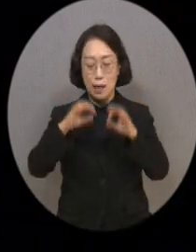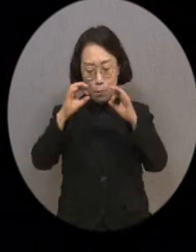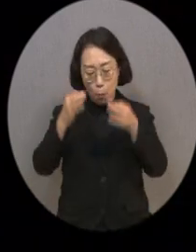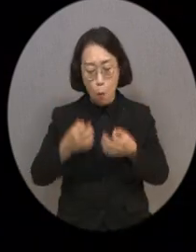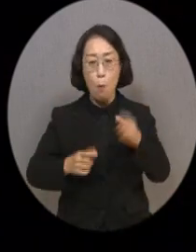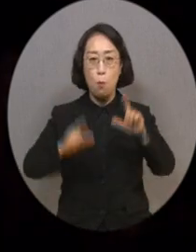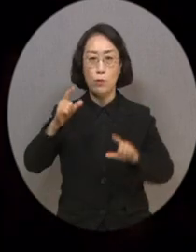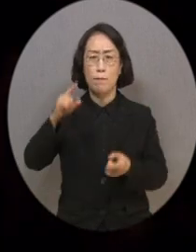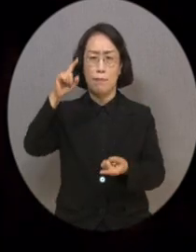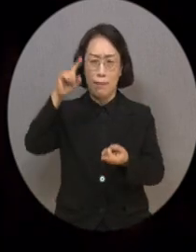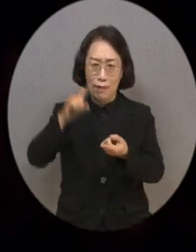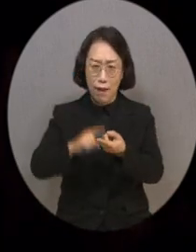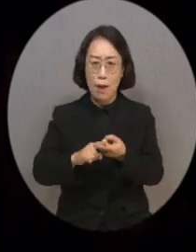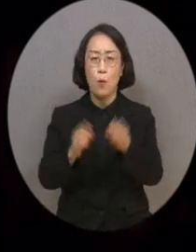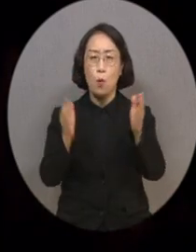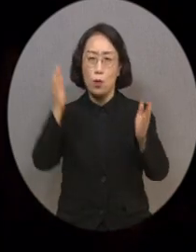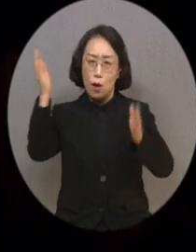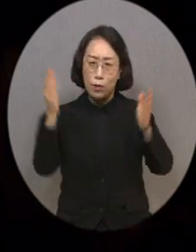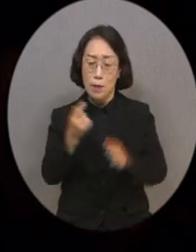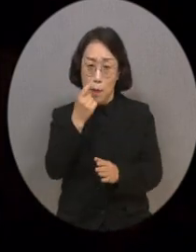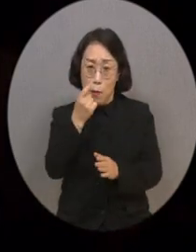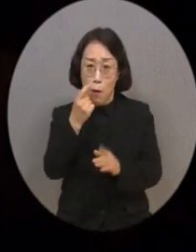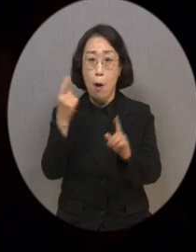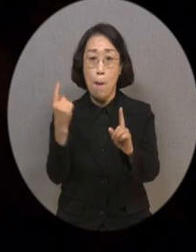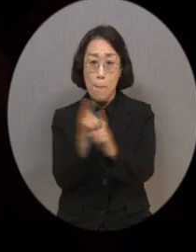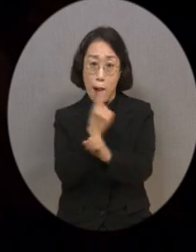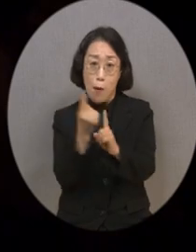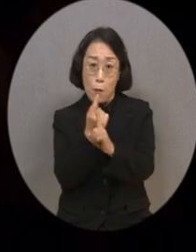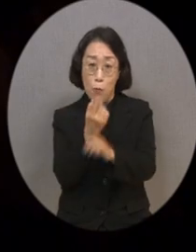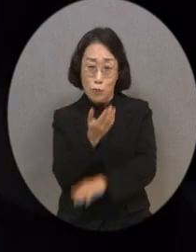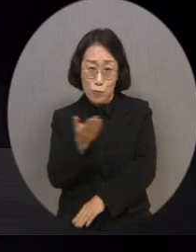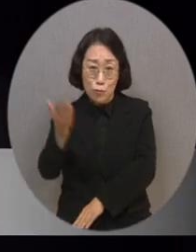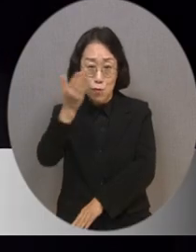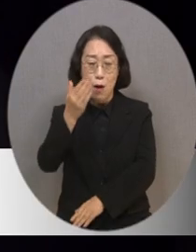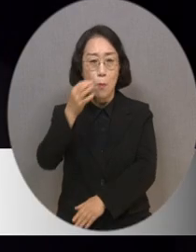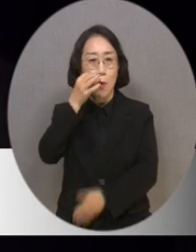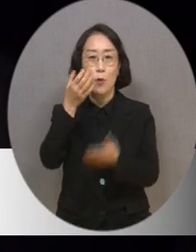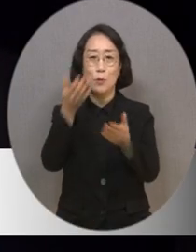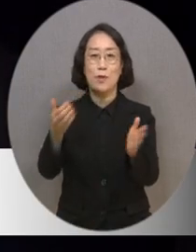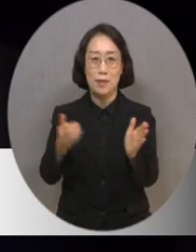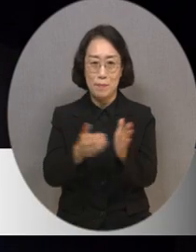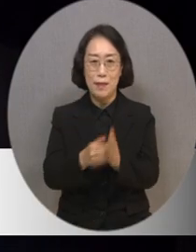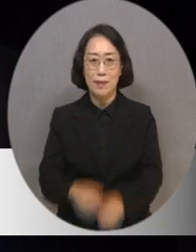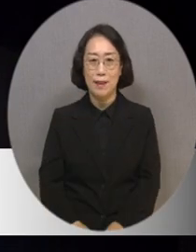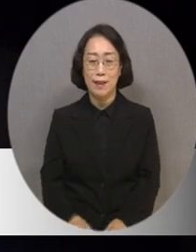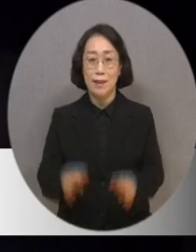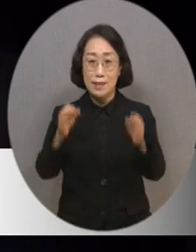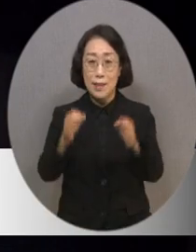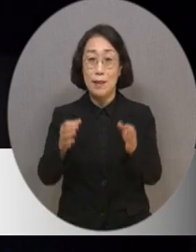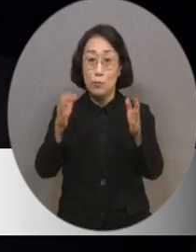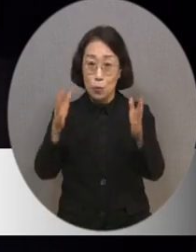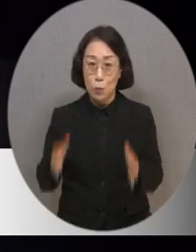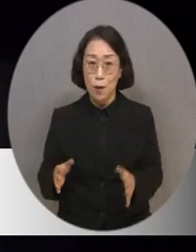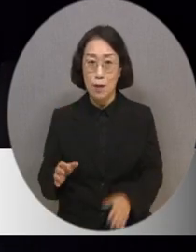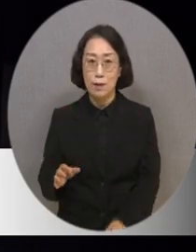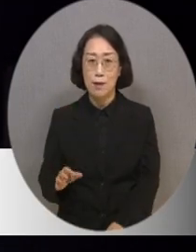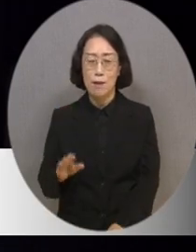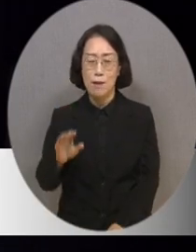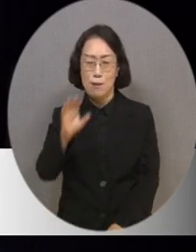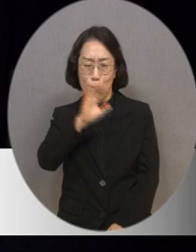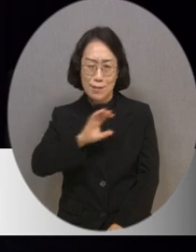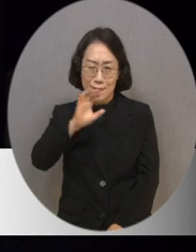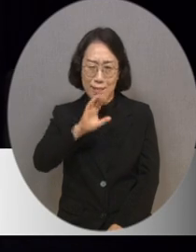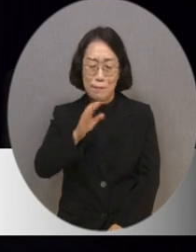모습 그대로를 연기 수업으로 다듬어 무대에 올랐습니다. 되게 짧은 기간 동안 열심히